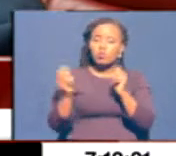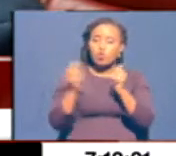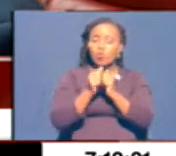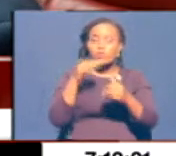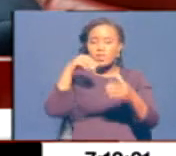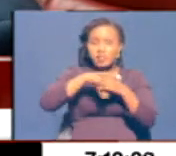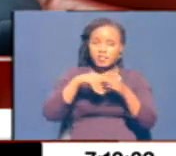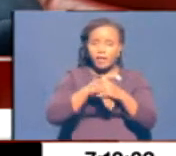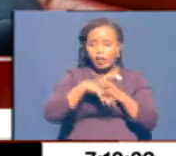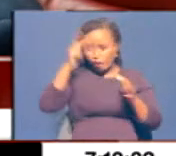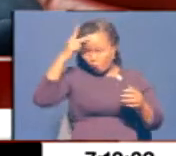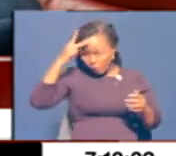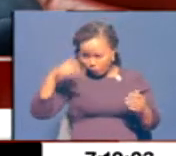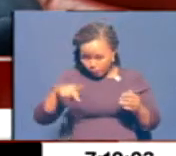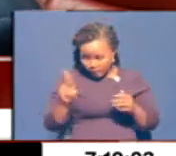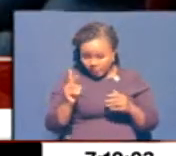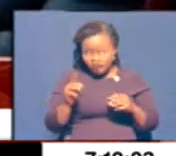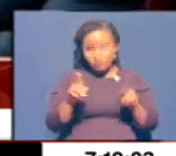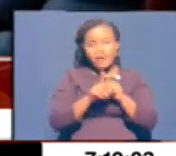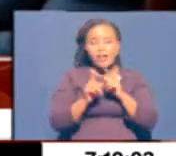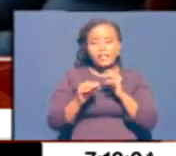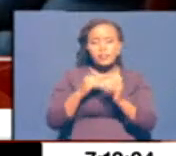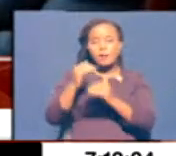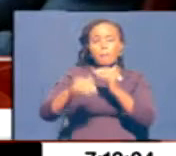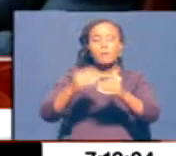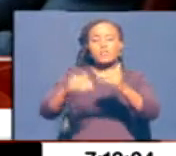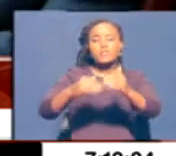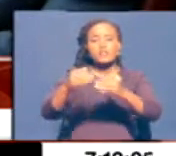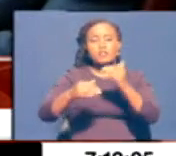policies and procedures.